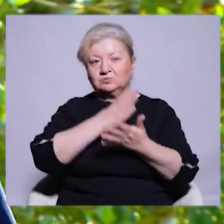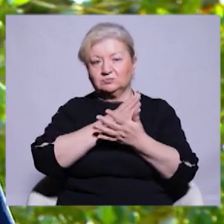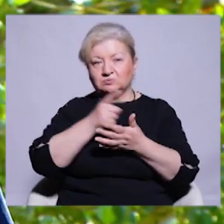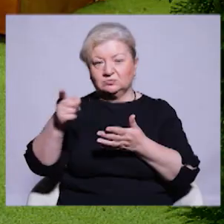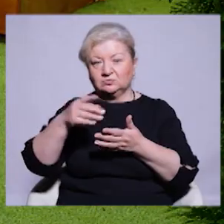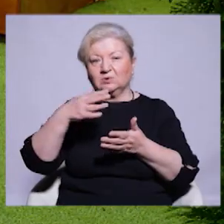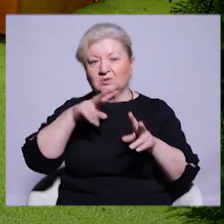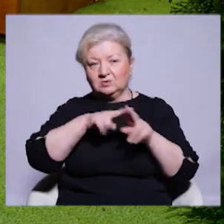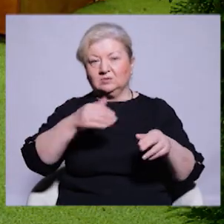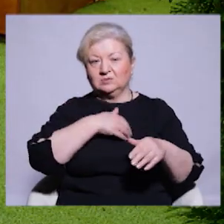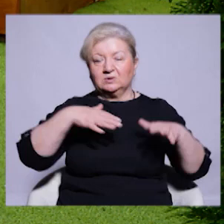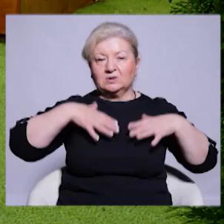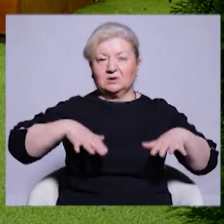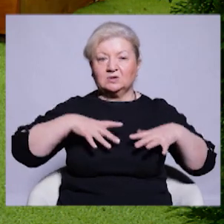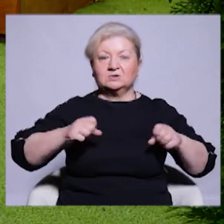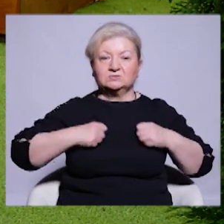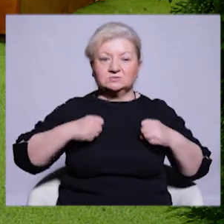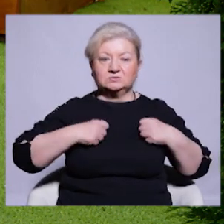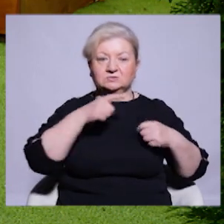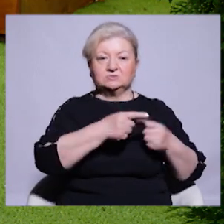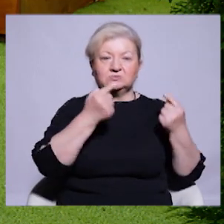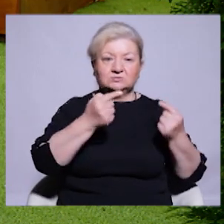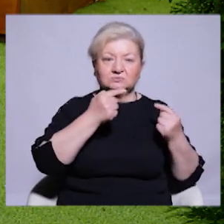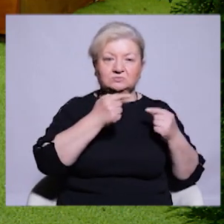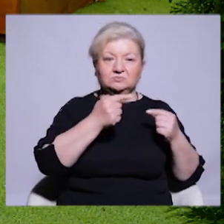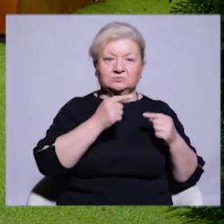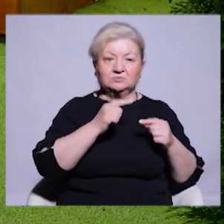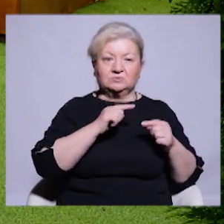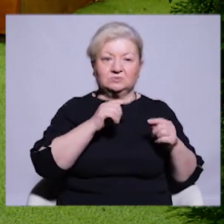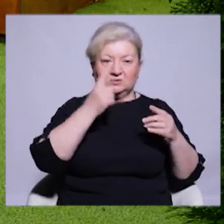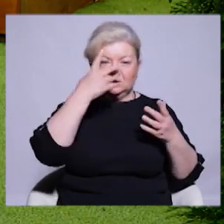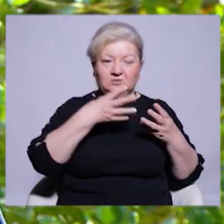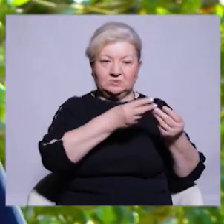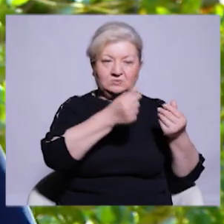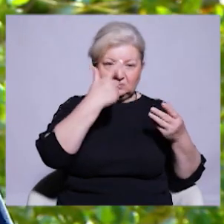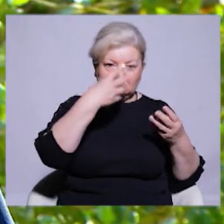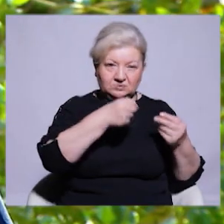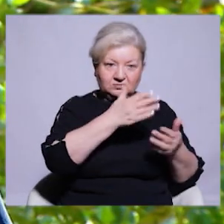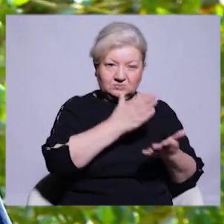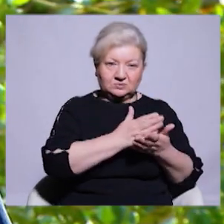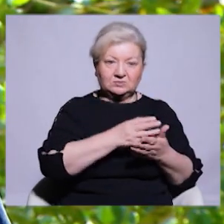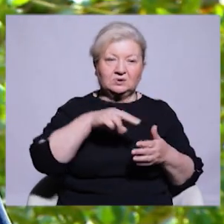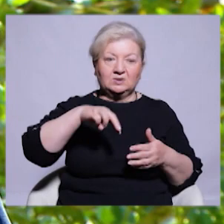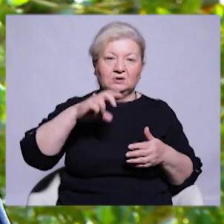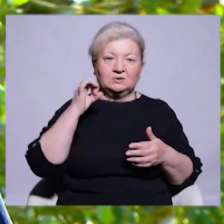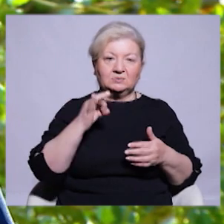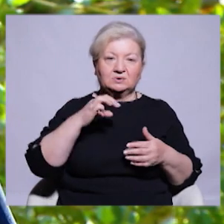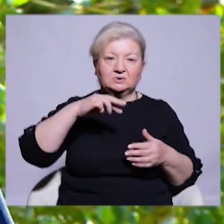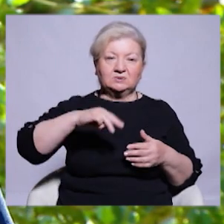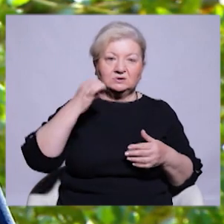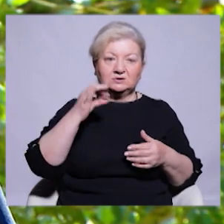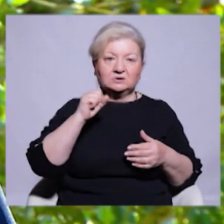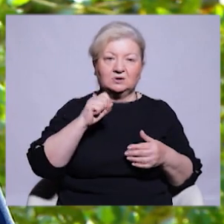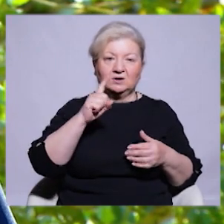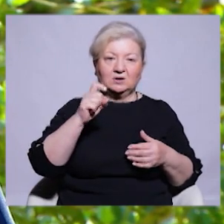უნდა, ქართლშიც. ამიტომ ცდილობს ქართლის დიდაზნაურების გადაბირებას და მათ შორის ერთი გახლდათ სწორედ ვარსკიმ პიტიახში, რომელმაც